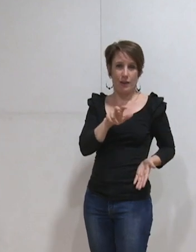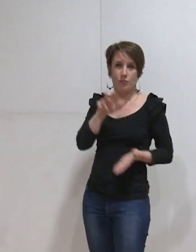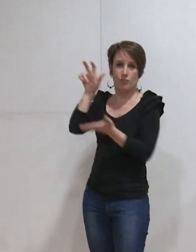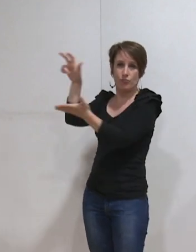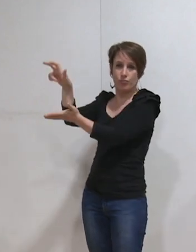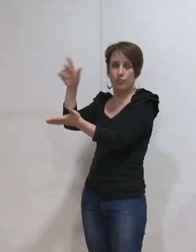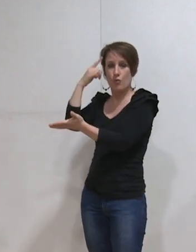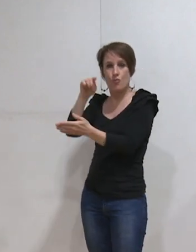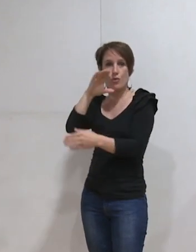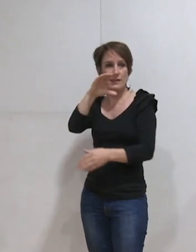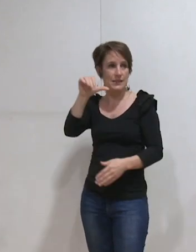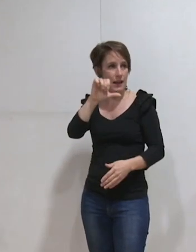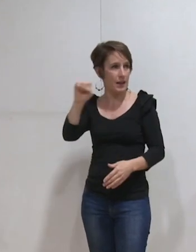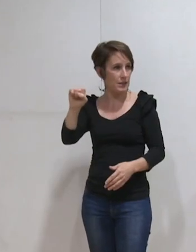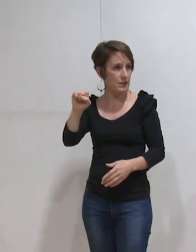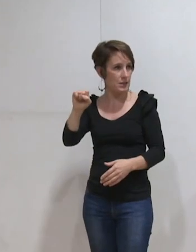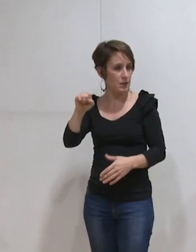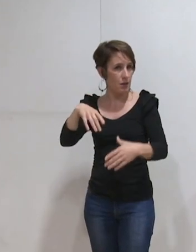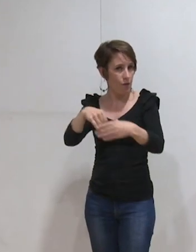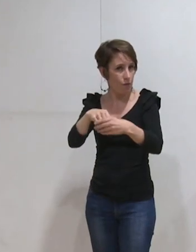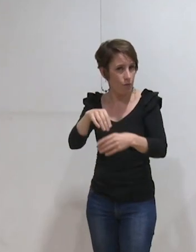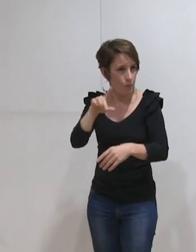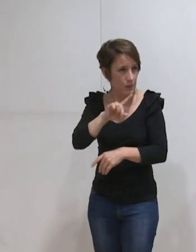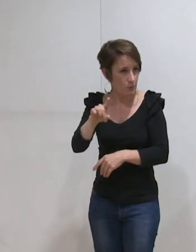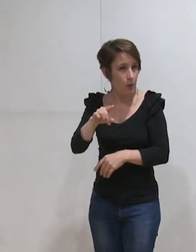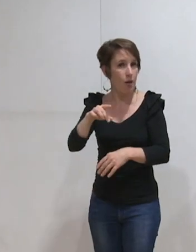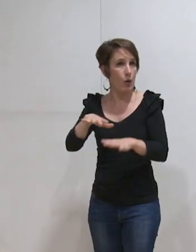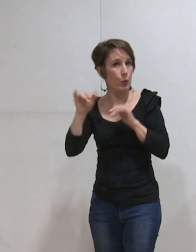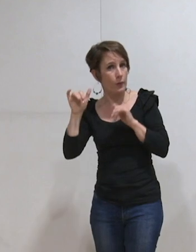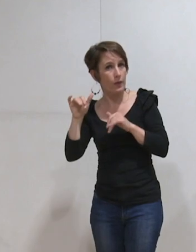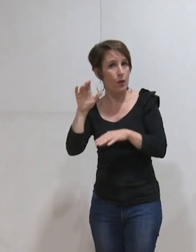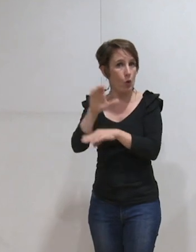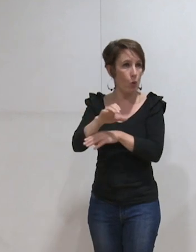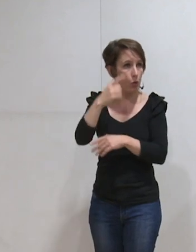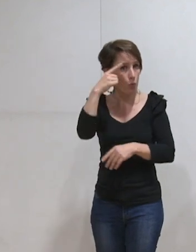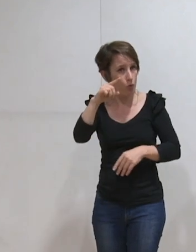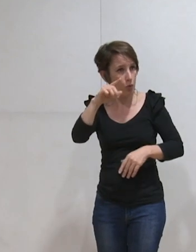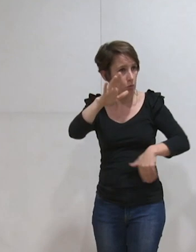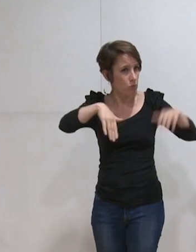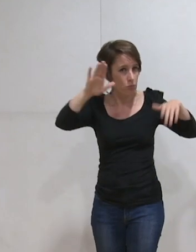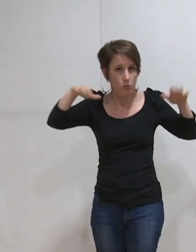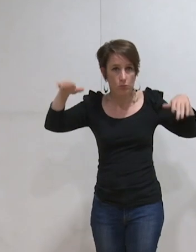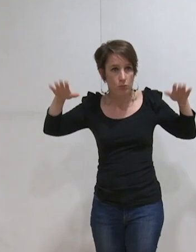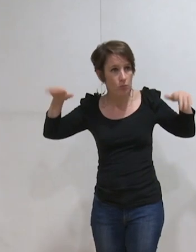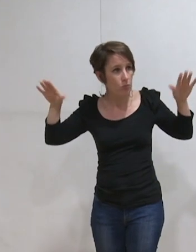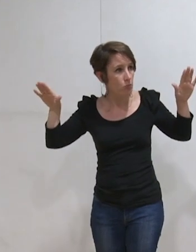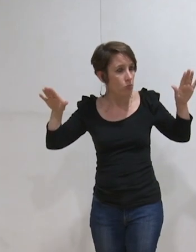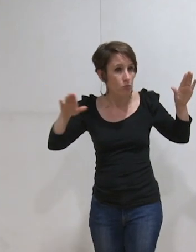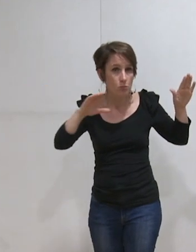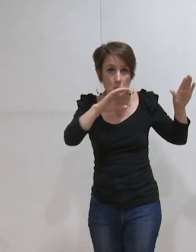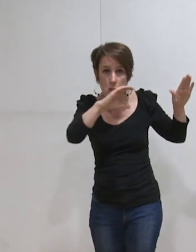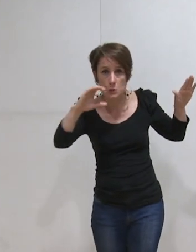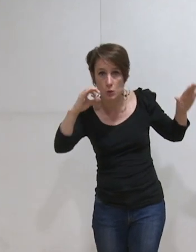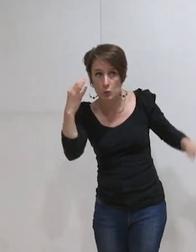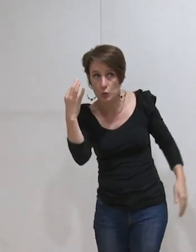qui ne prend pas part au vote qui s'abstient qui est contre qui est pour une